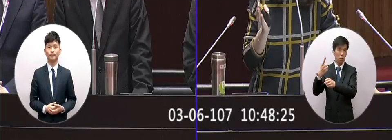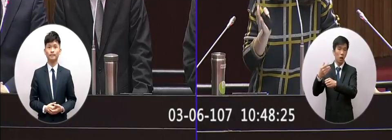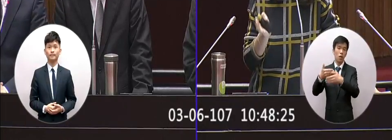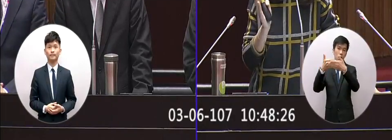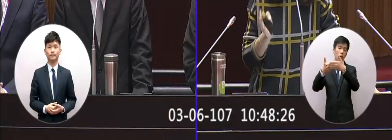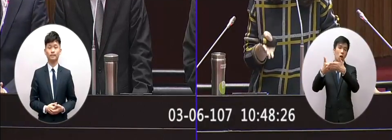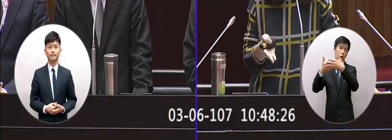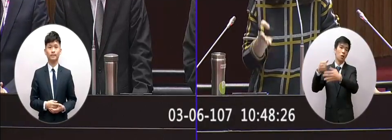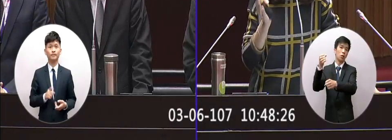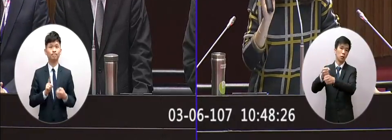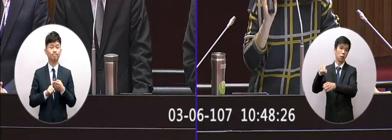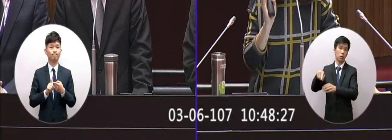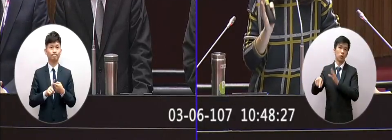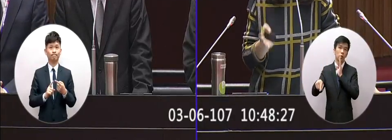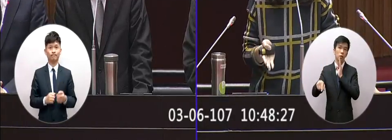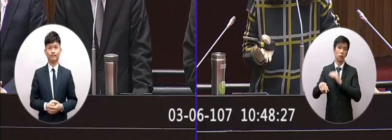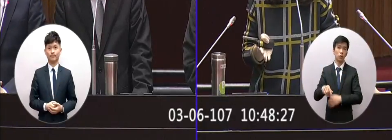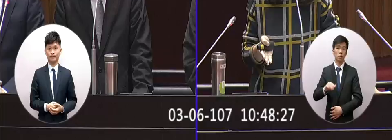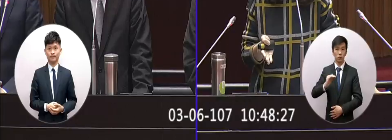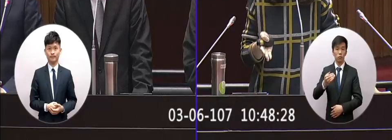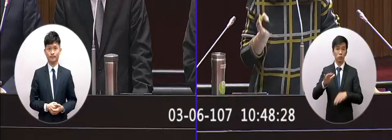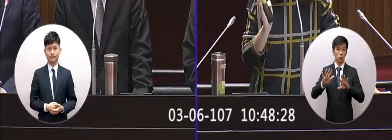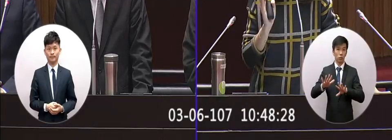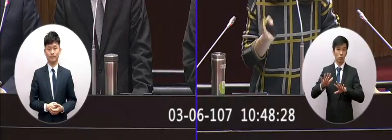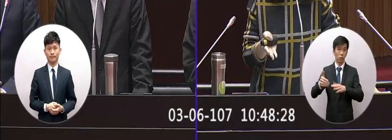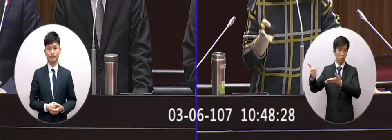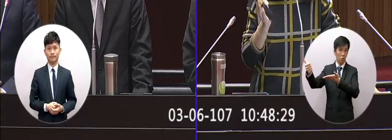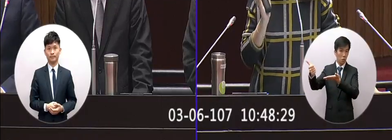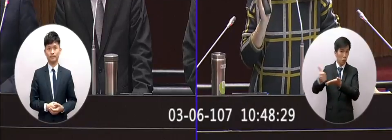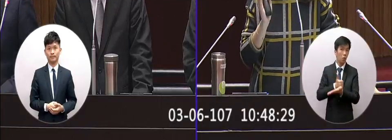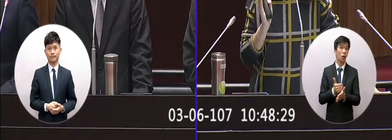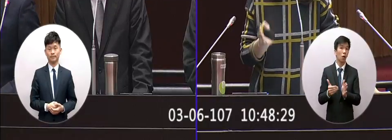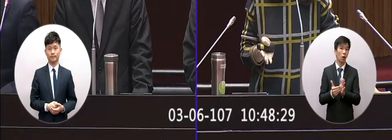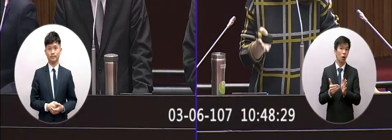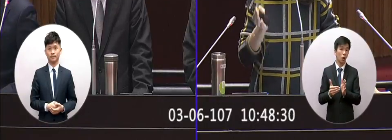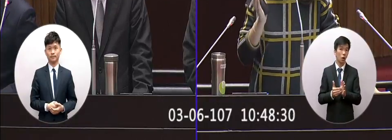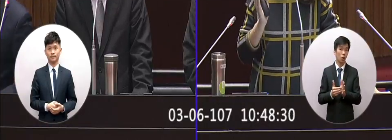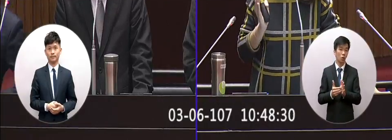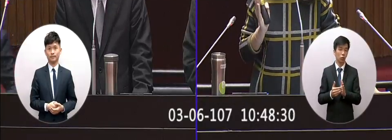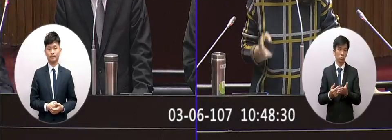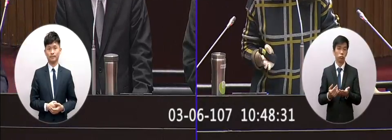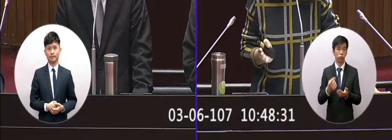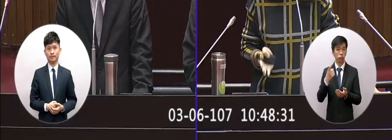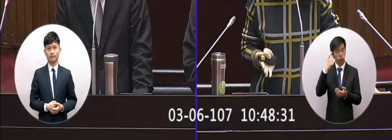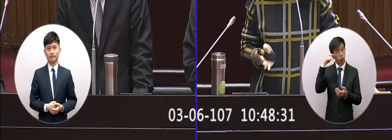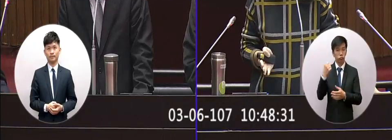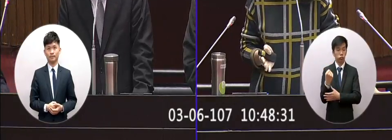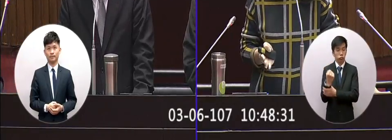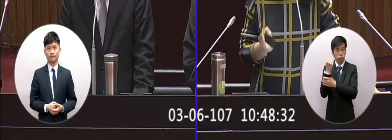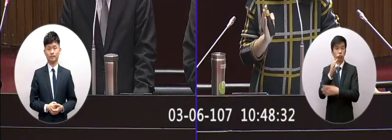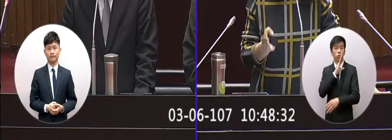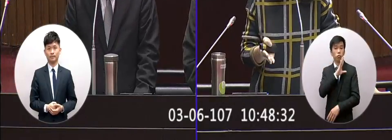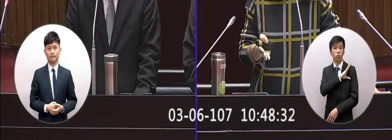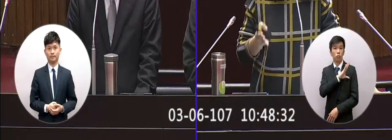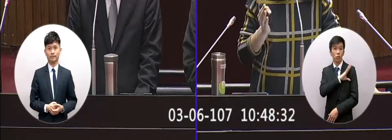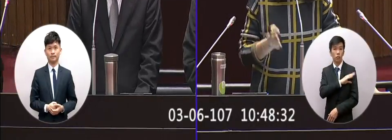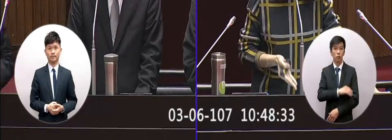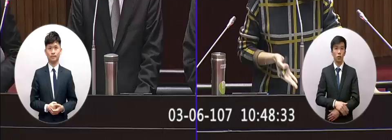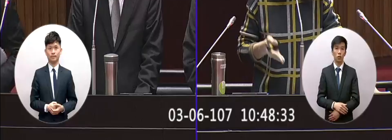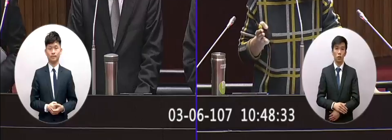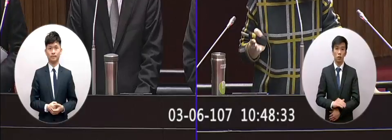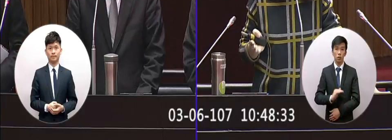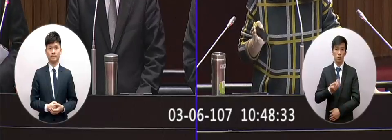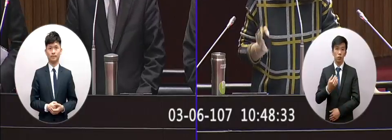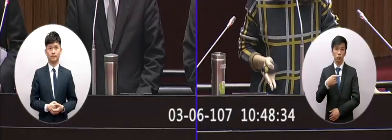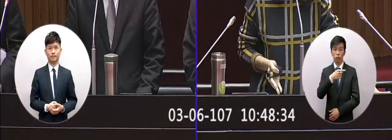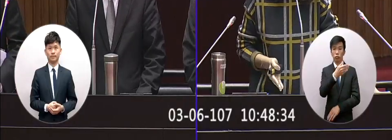者是车体，可能都是中国。但是因为我们现在禁了，那禁了，我当然很支持嘛，我们要支持我们台湾的产业。但是问题是，你们提